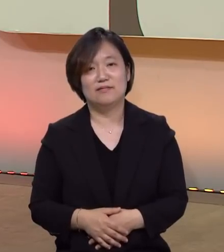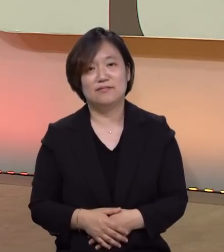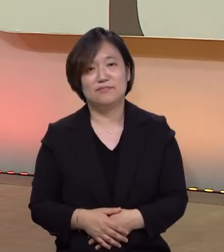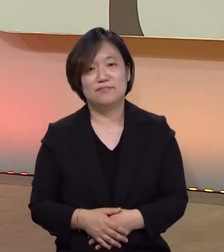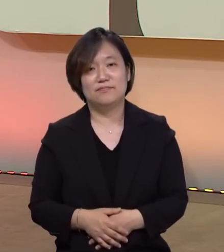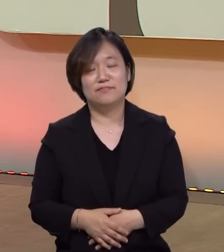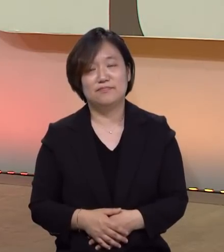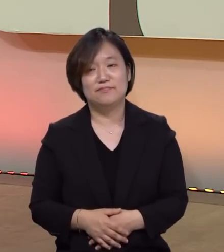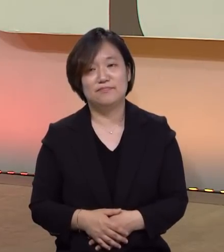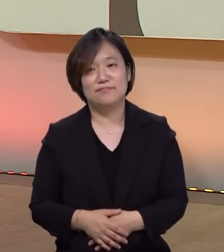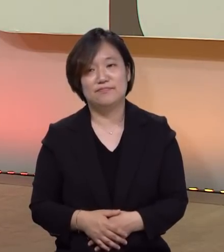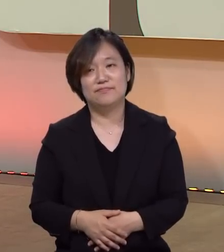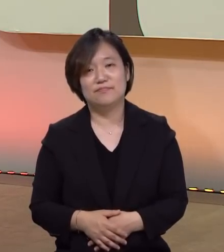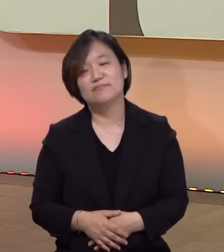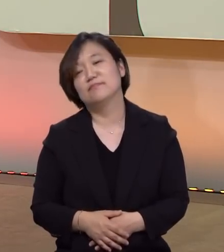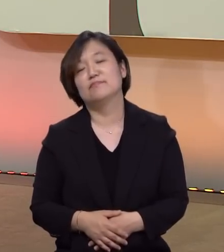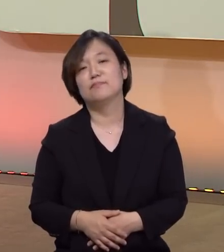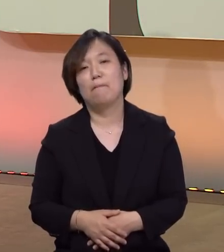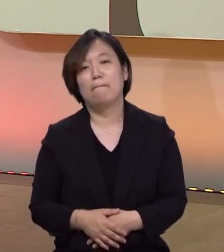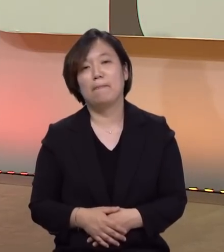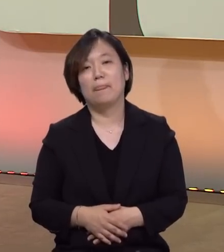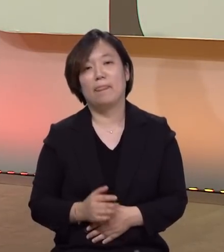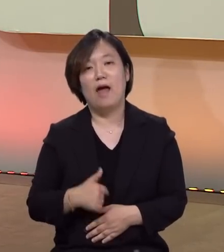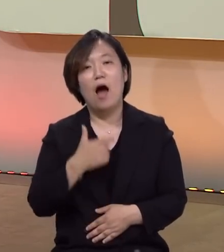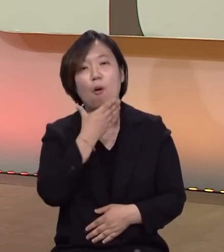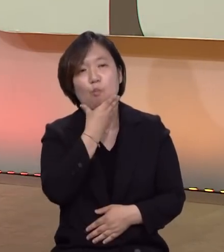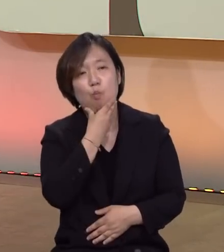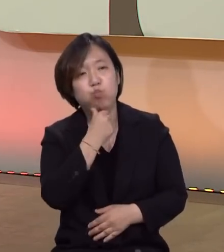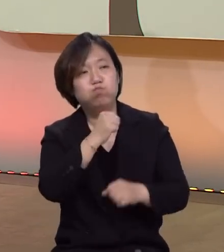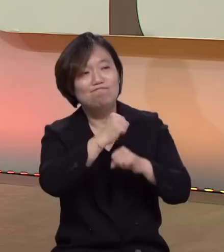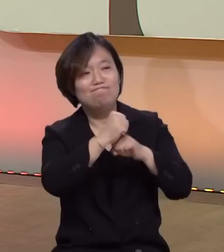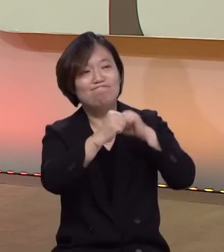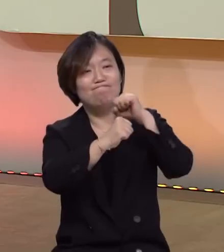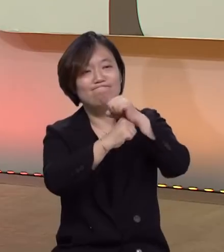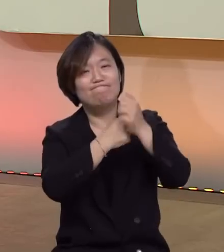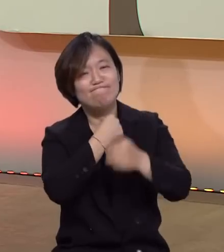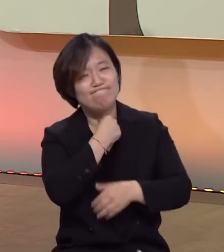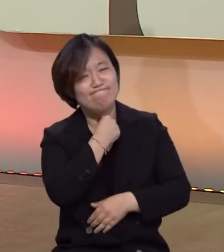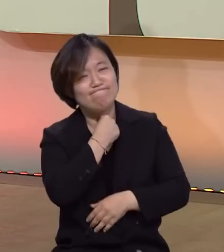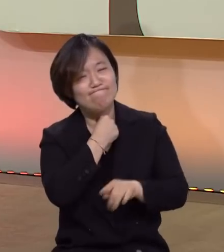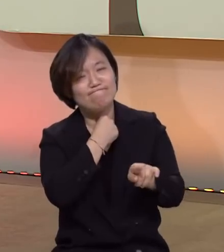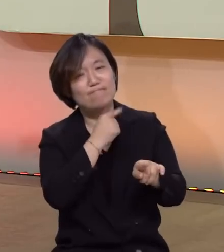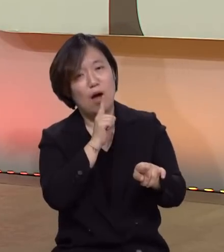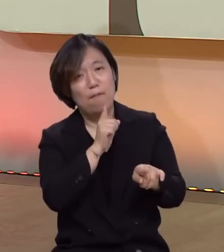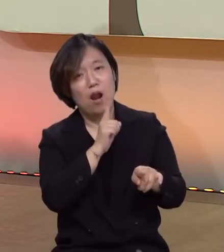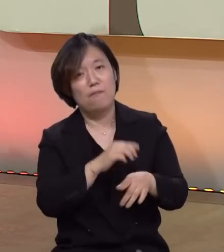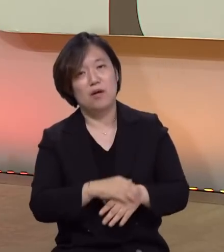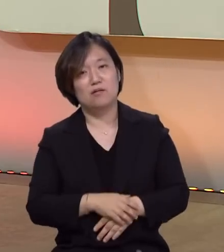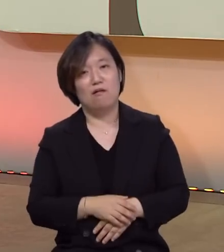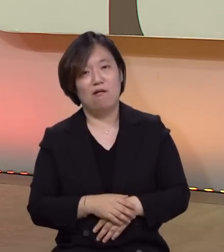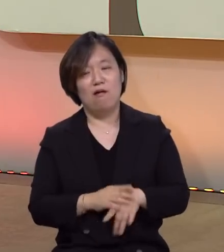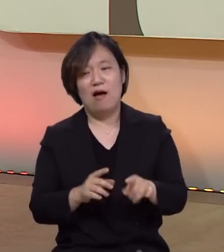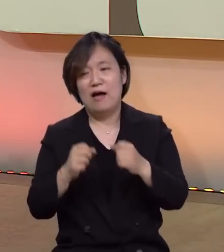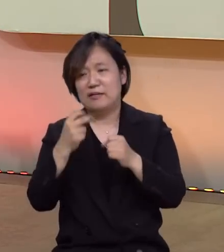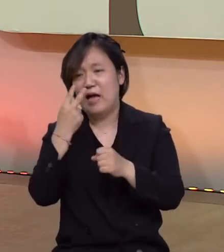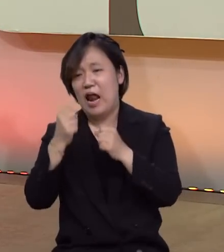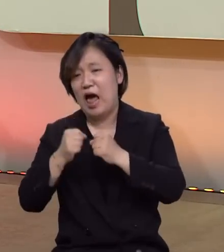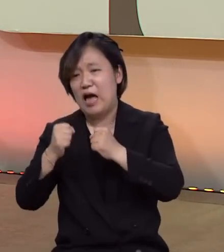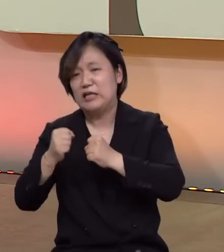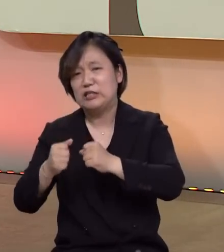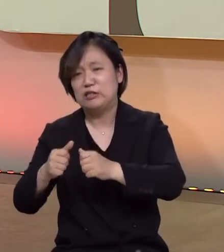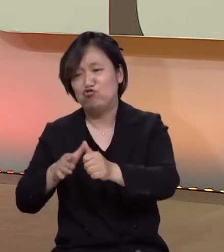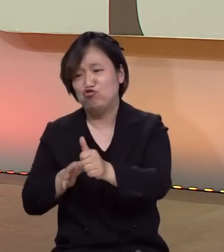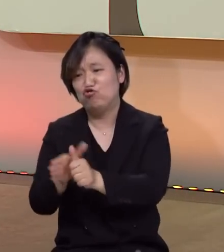많다 그래서 복을 짓겠다라고 하면서 살아있는 생명을 죽여서